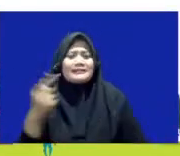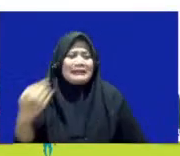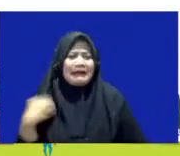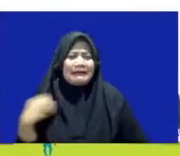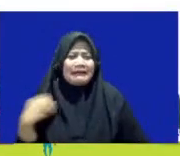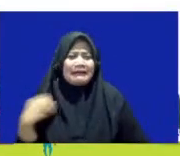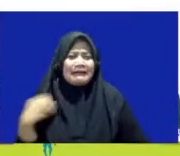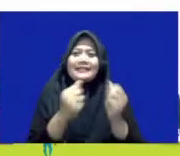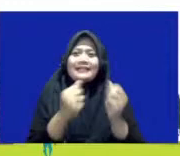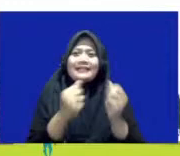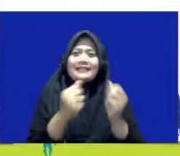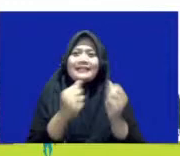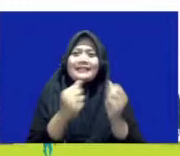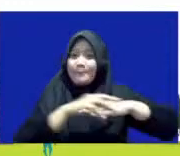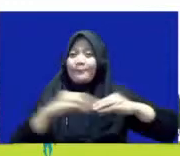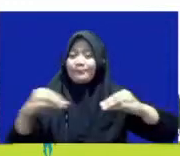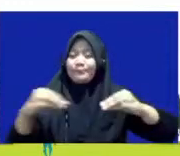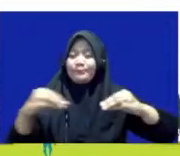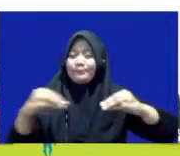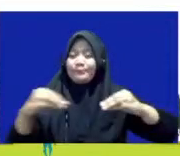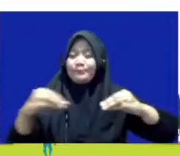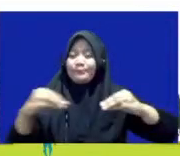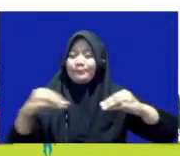oleh tadi Pak Ahmadu,